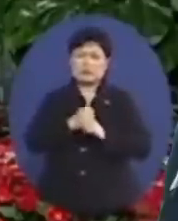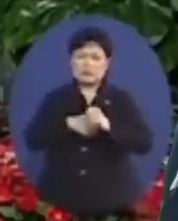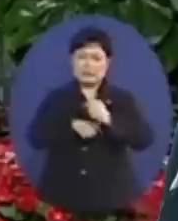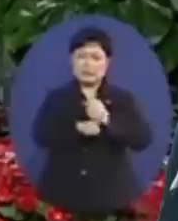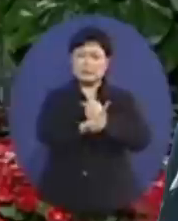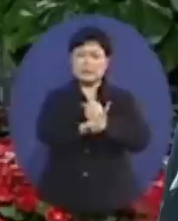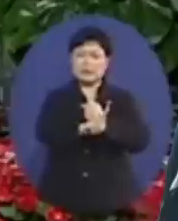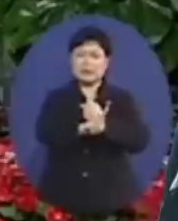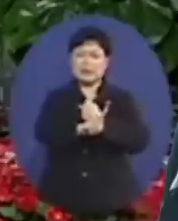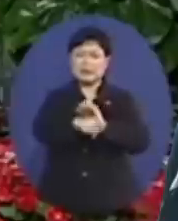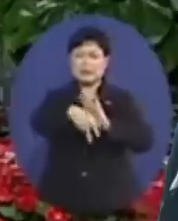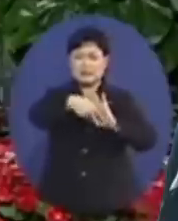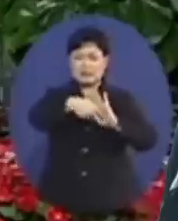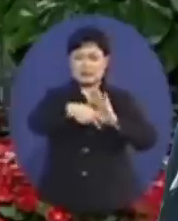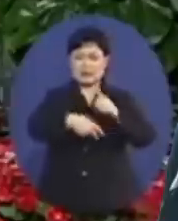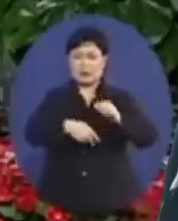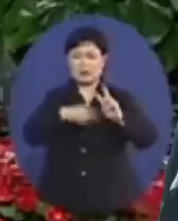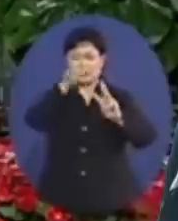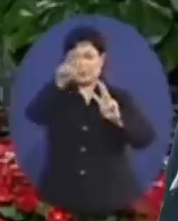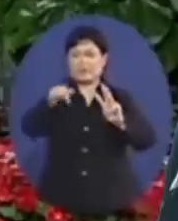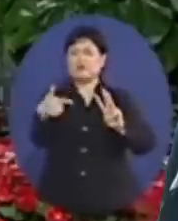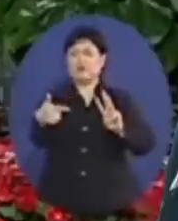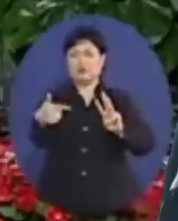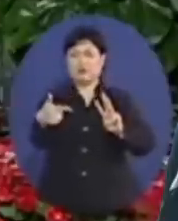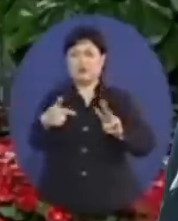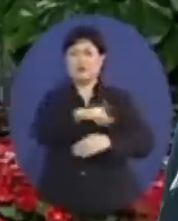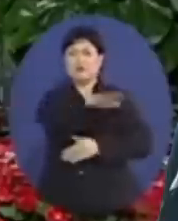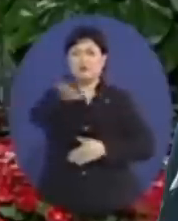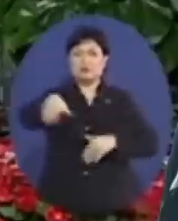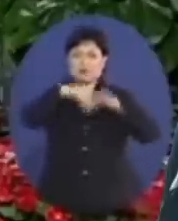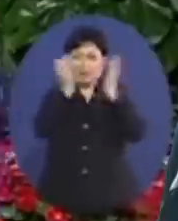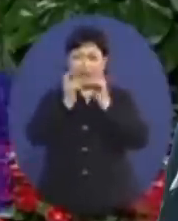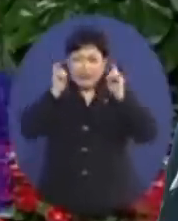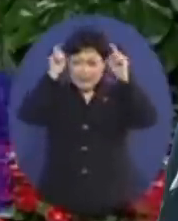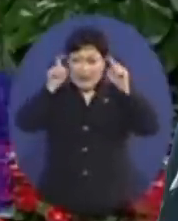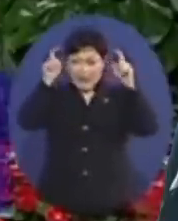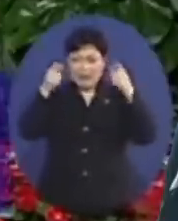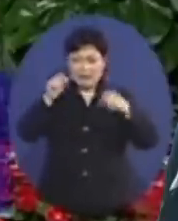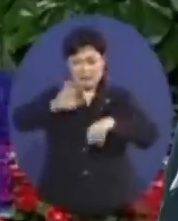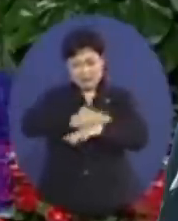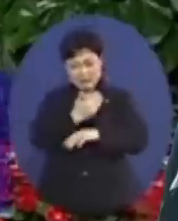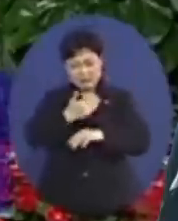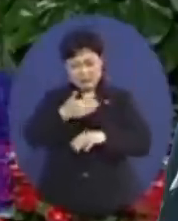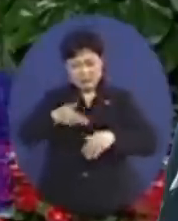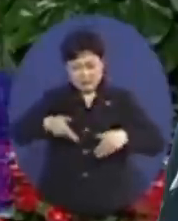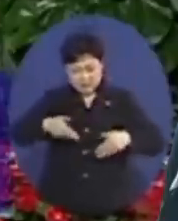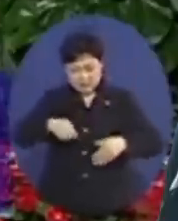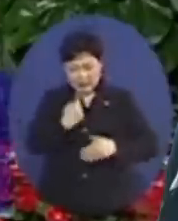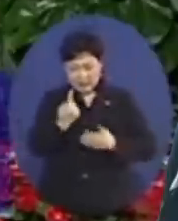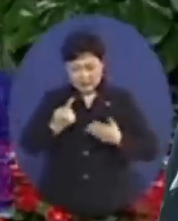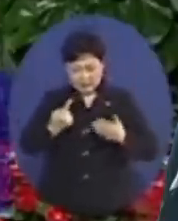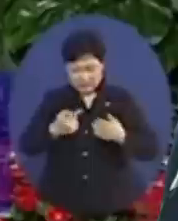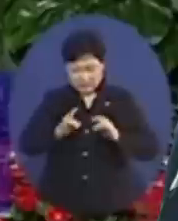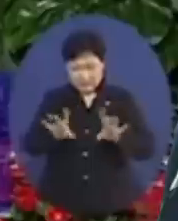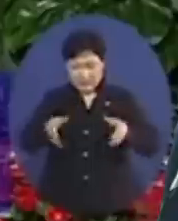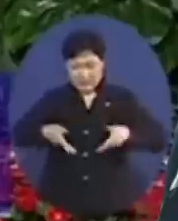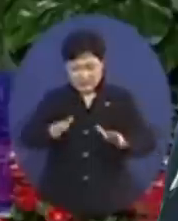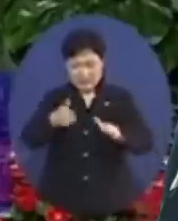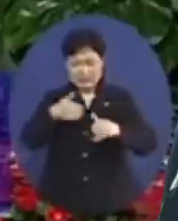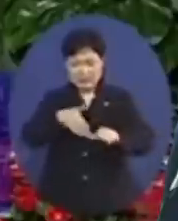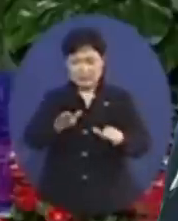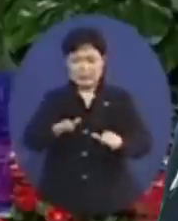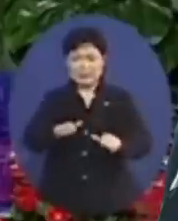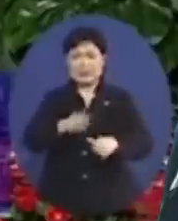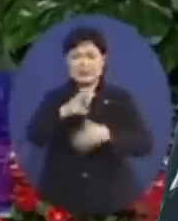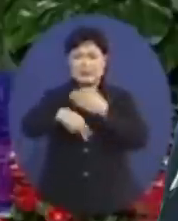의미가 바로 이사야 53장 6절에 있습니다. 우리는 다 양 같아서 그를 행하여 각기 제 길로 갔거늘 야훼께서는 우리 모두의